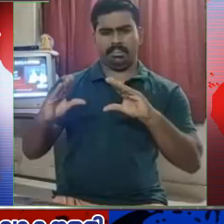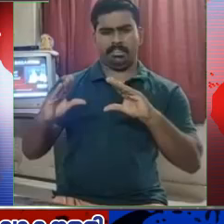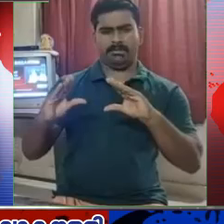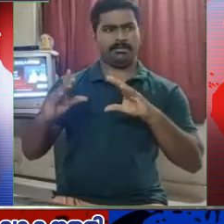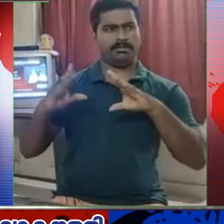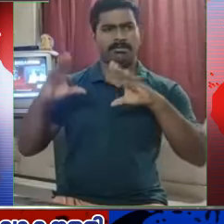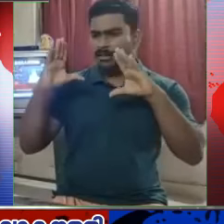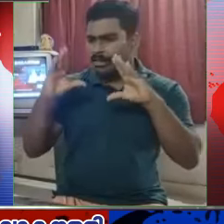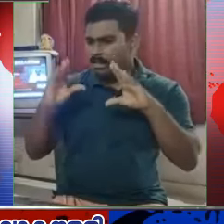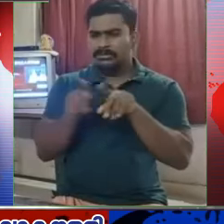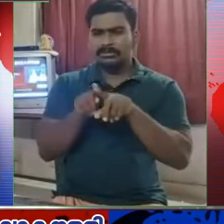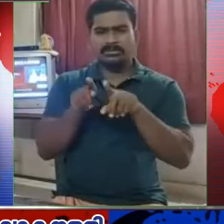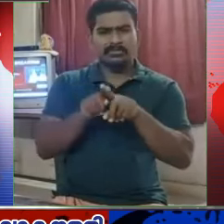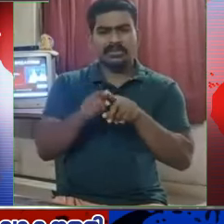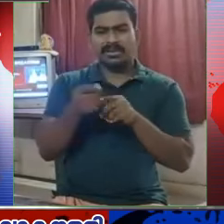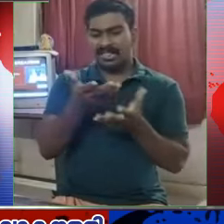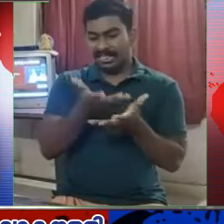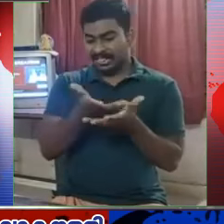റാപ്പിഡ് ടെസ്റ്റ് സംവിധാനമടക്കം